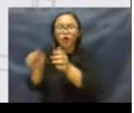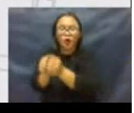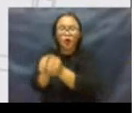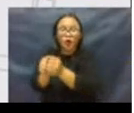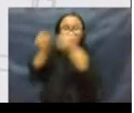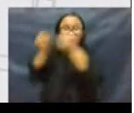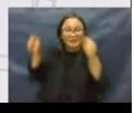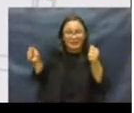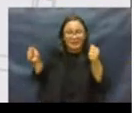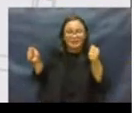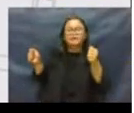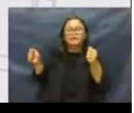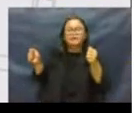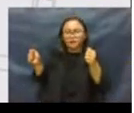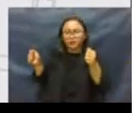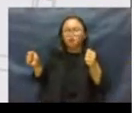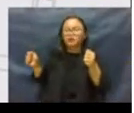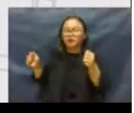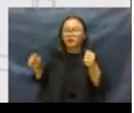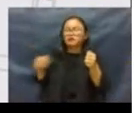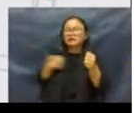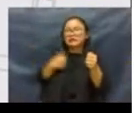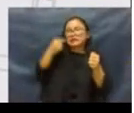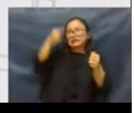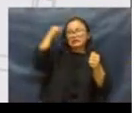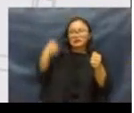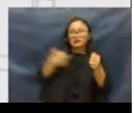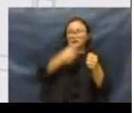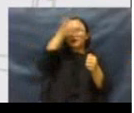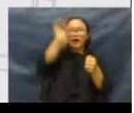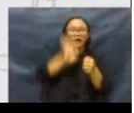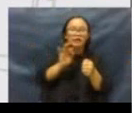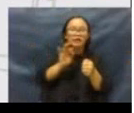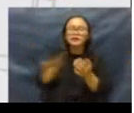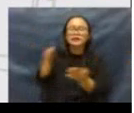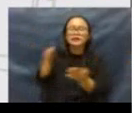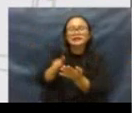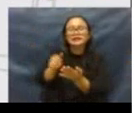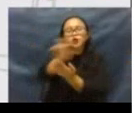tanpa ada saya dicetak, kemudian disebarkan sepanjang